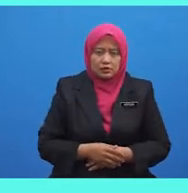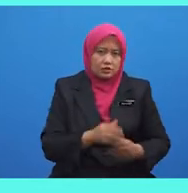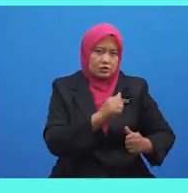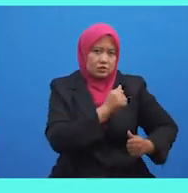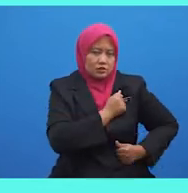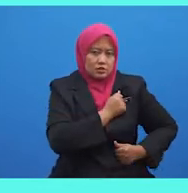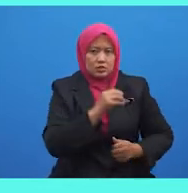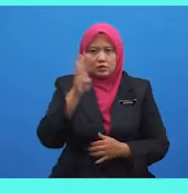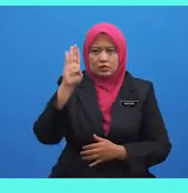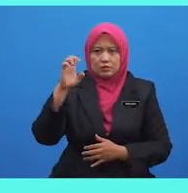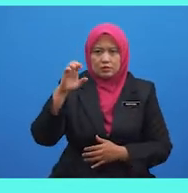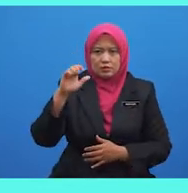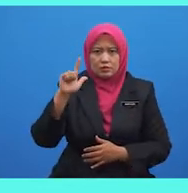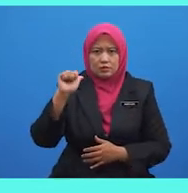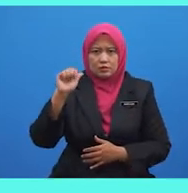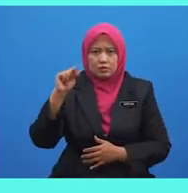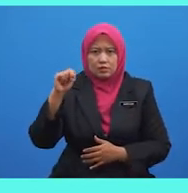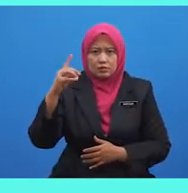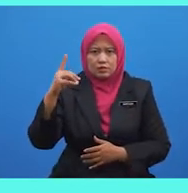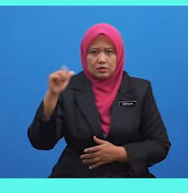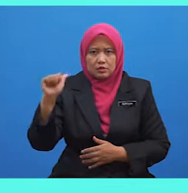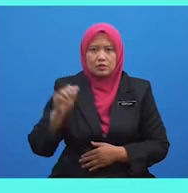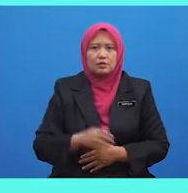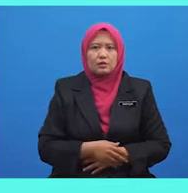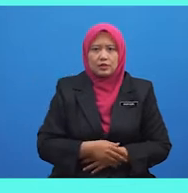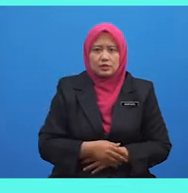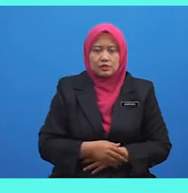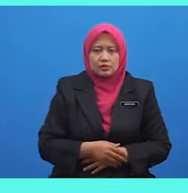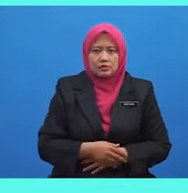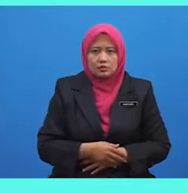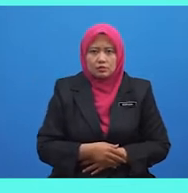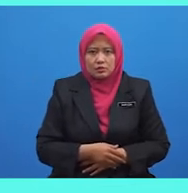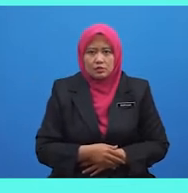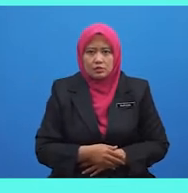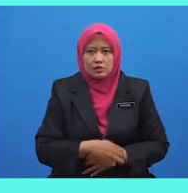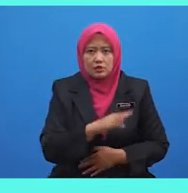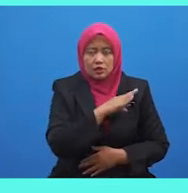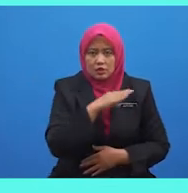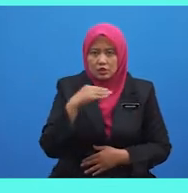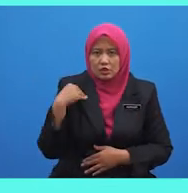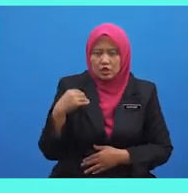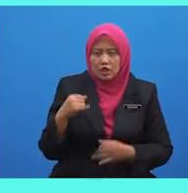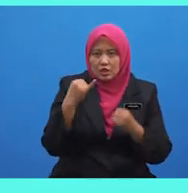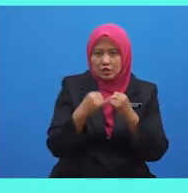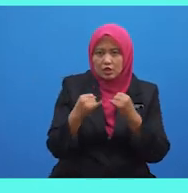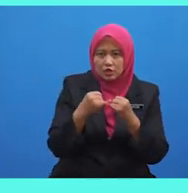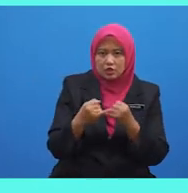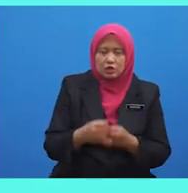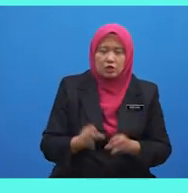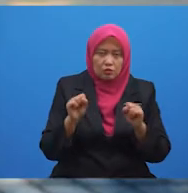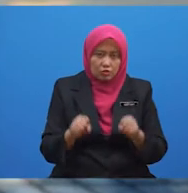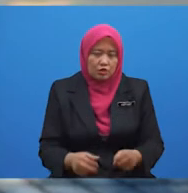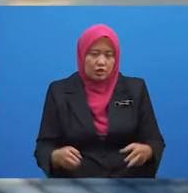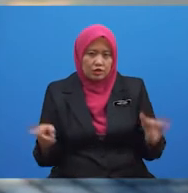ini, Belanda berjaya mengepung dan menyerang Portugis di Melaka sejak 2 Ogos